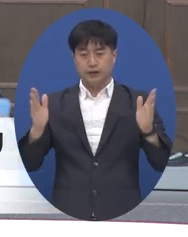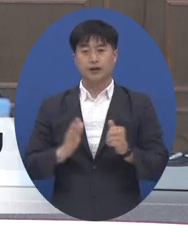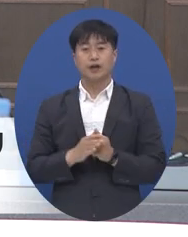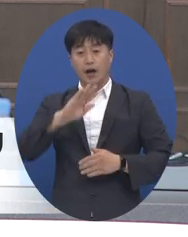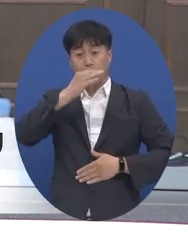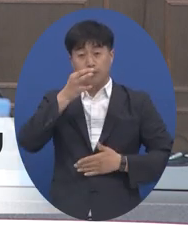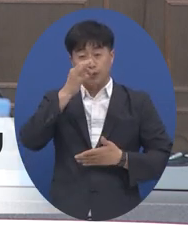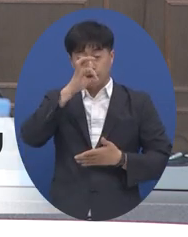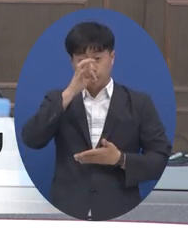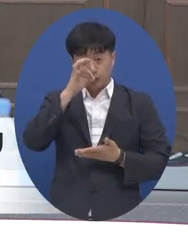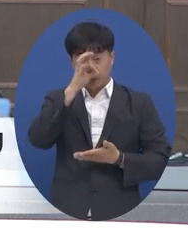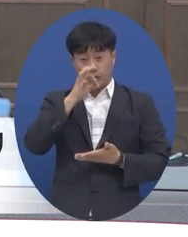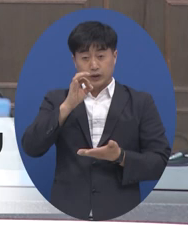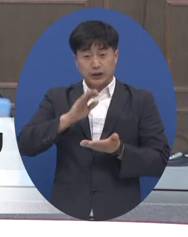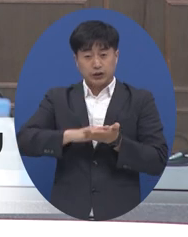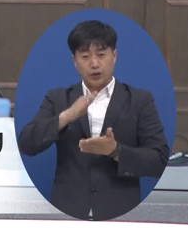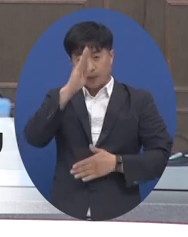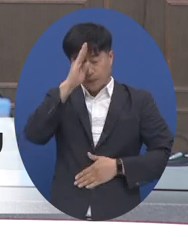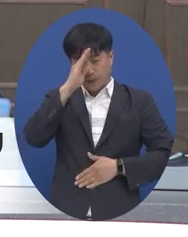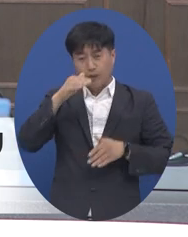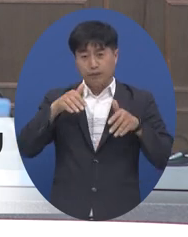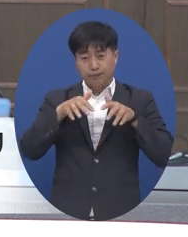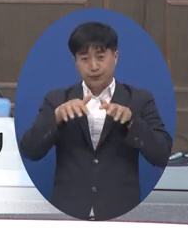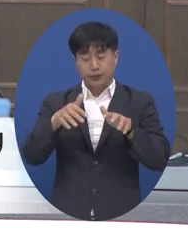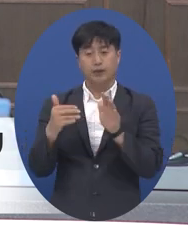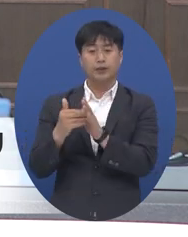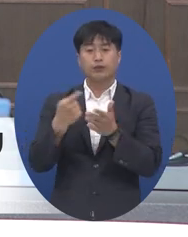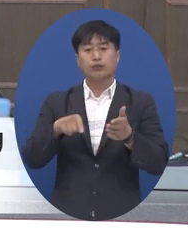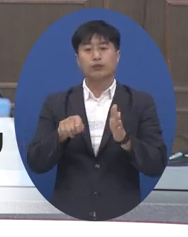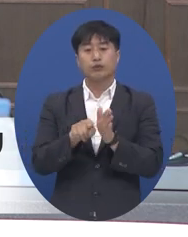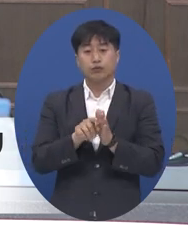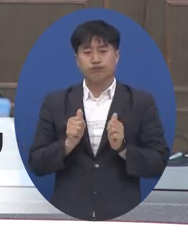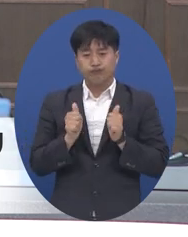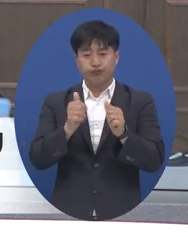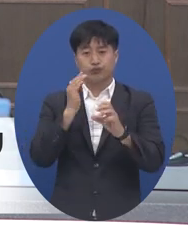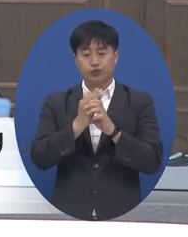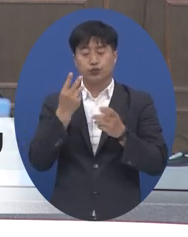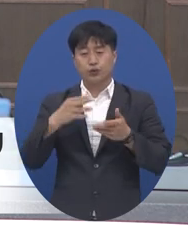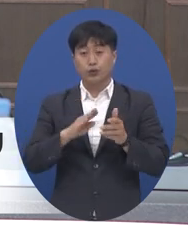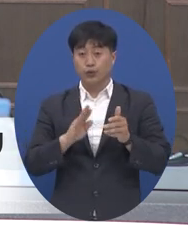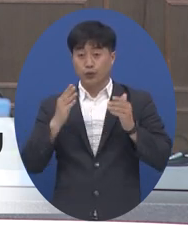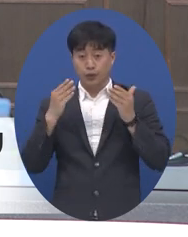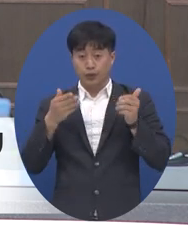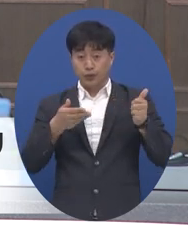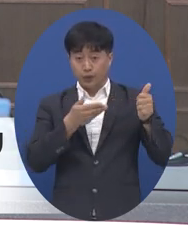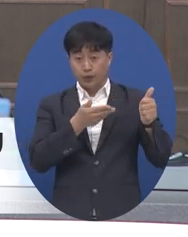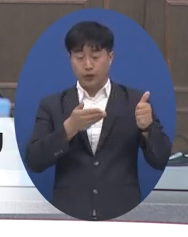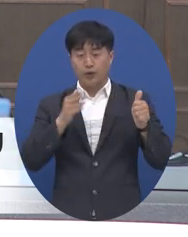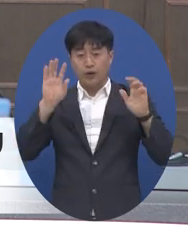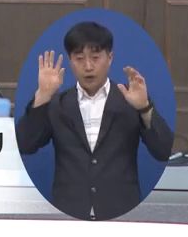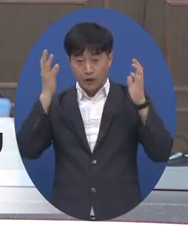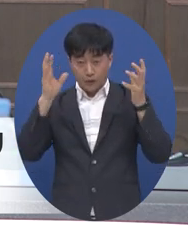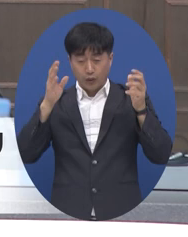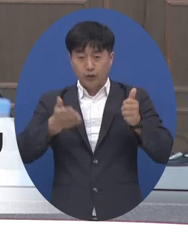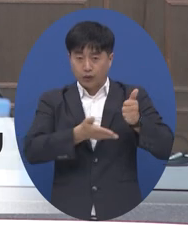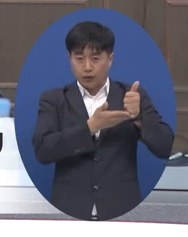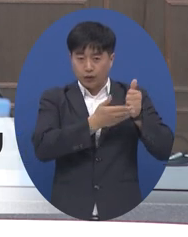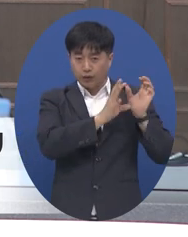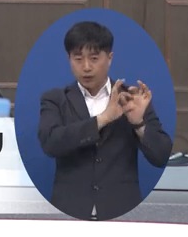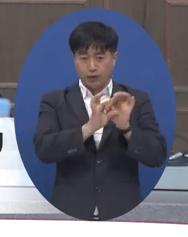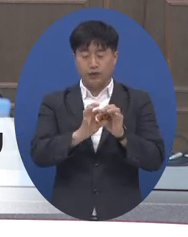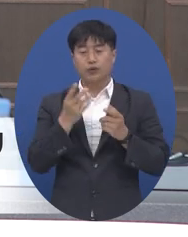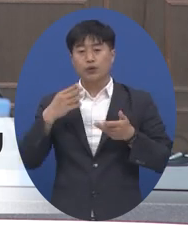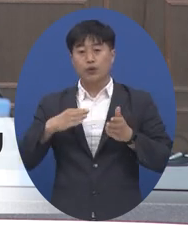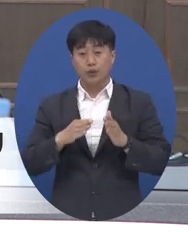아프리카 되시 열병에 남하를 막기 위해 방역활동 에 총력을 다하고 있는 경기도 를 향한 응원과 격려가 이어졌습니다